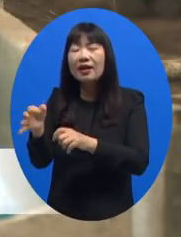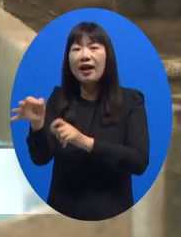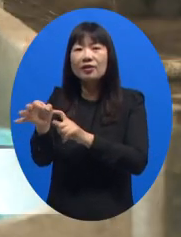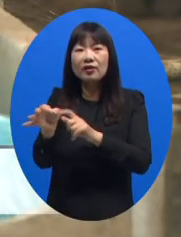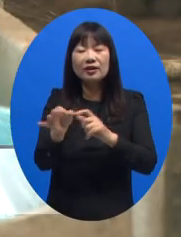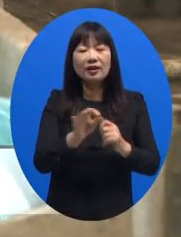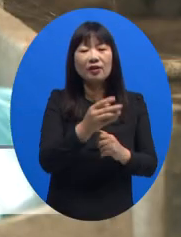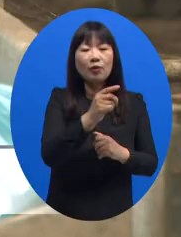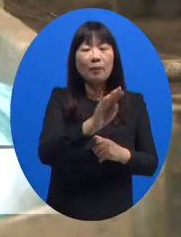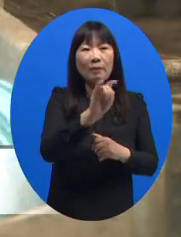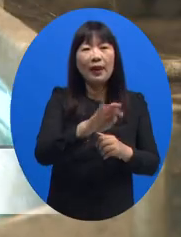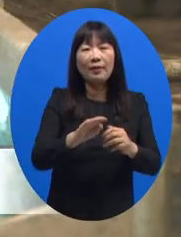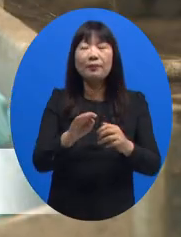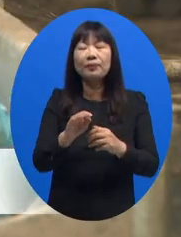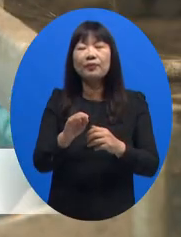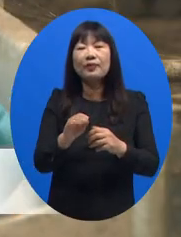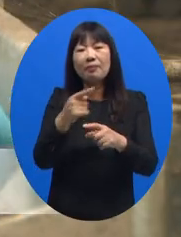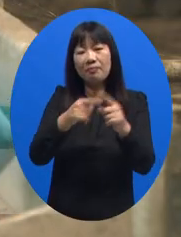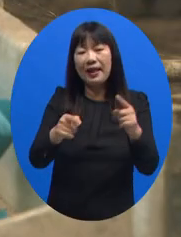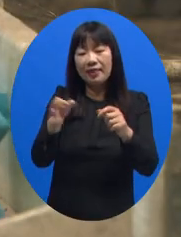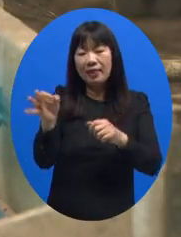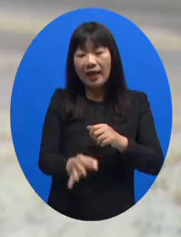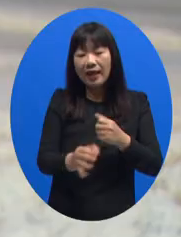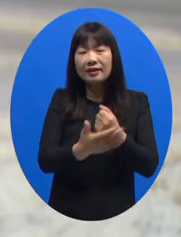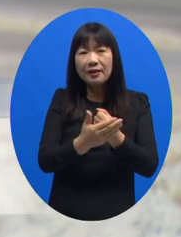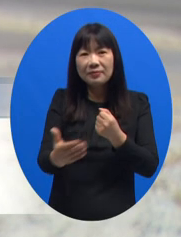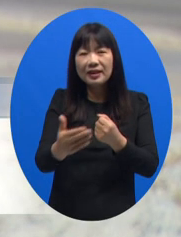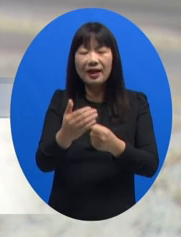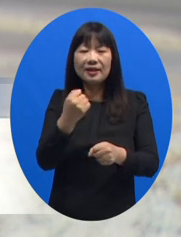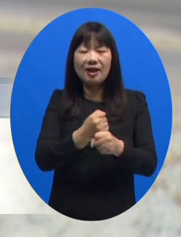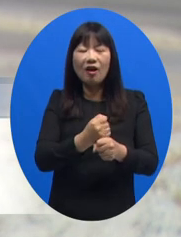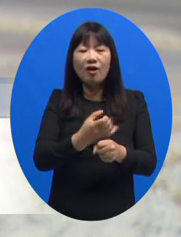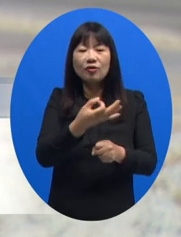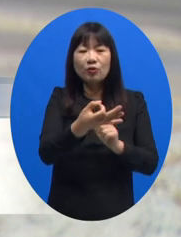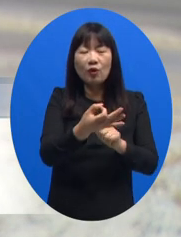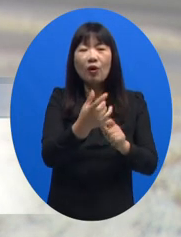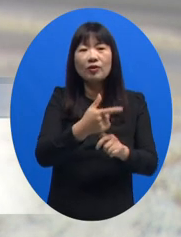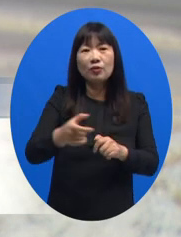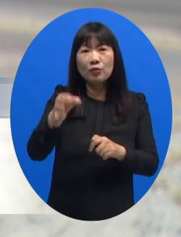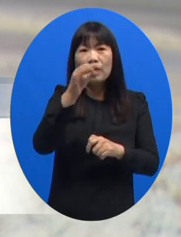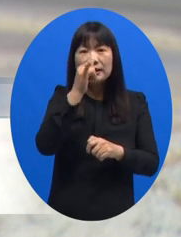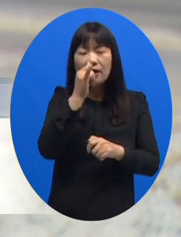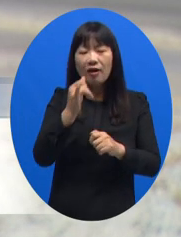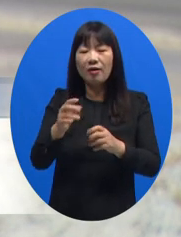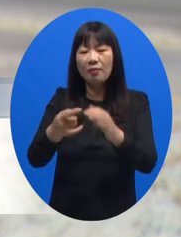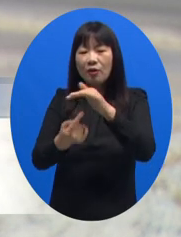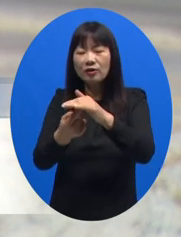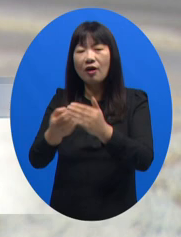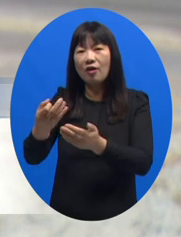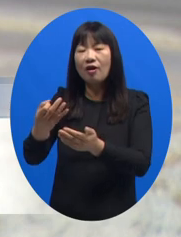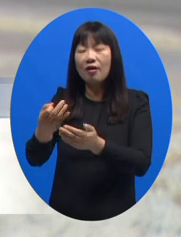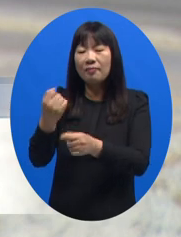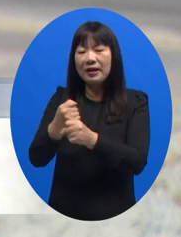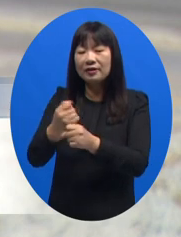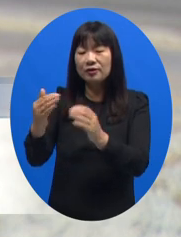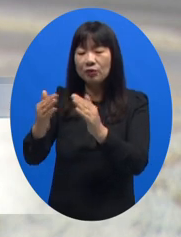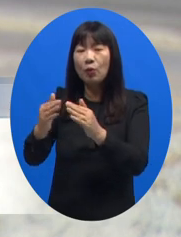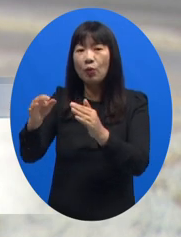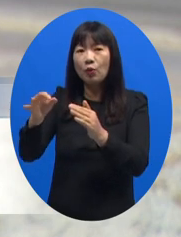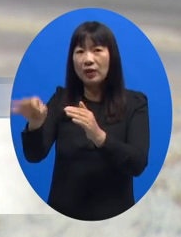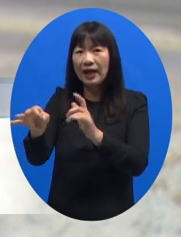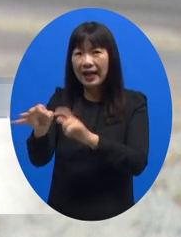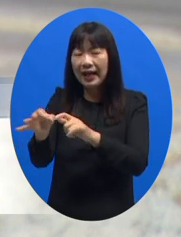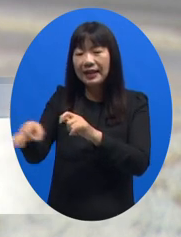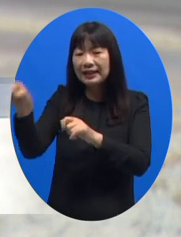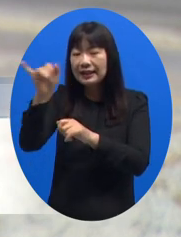때문에 생산 단가도 낮출 수 있습니다. 버섯 농가의 소득 증대와 퇴비화 과정에서